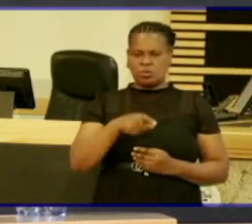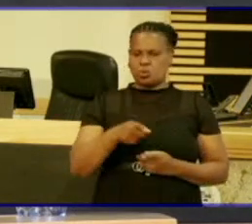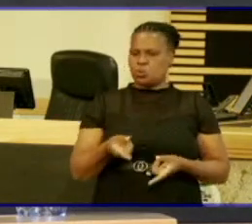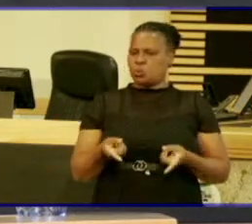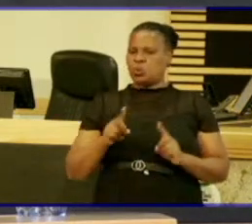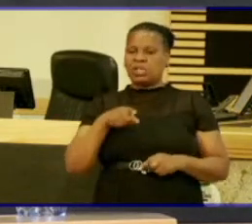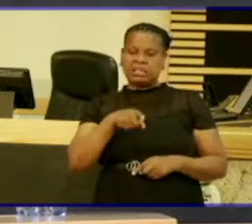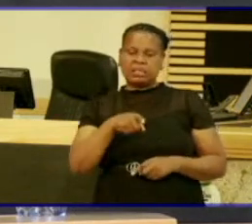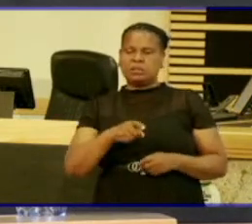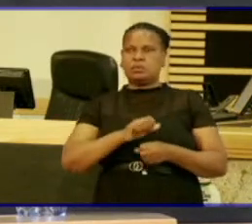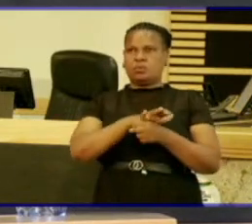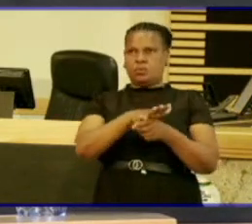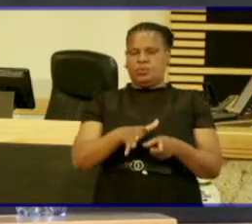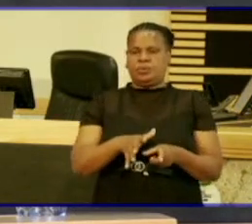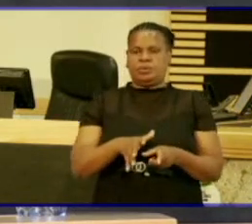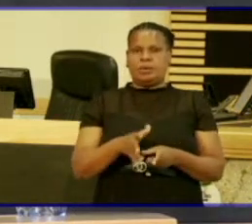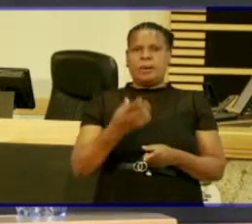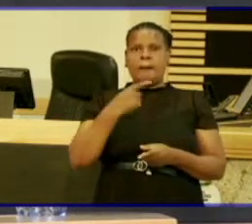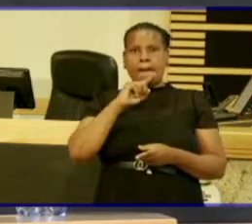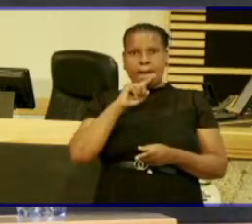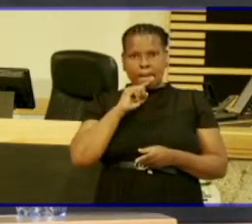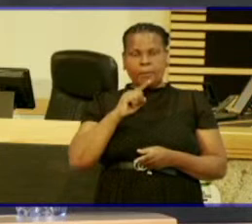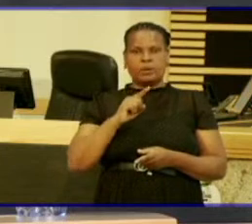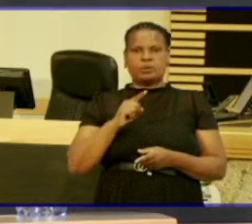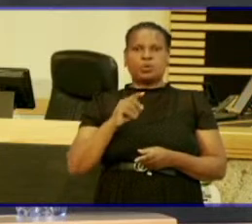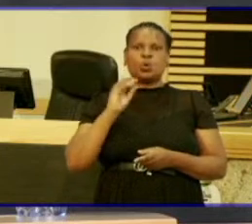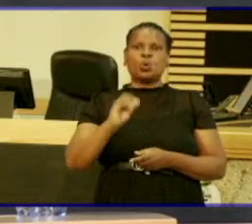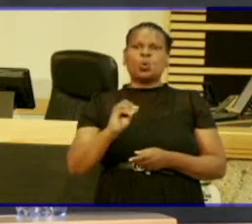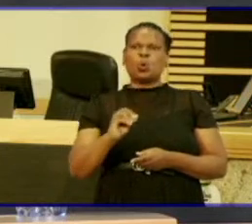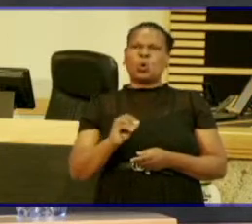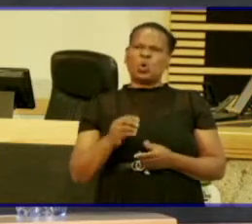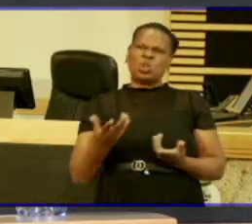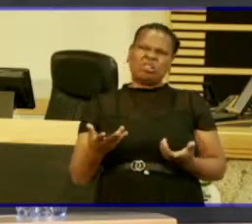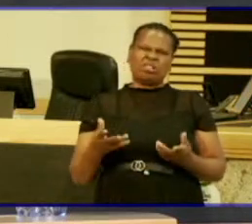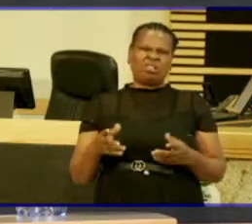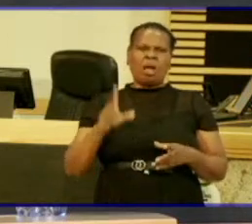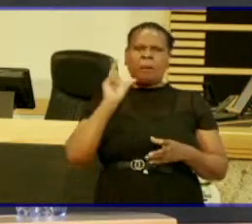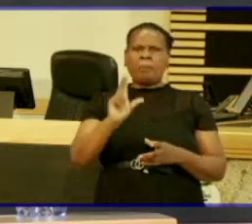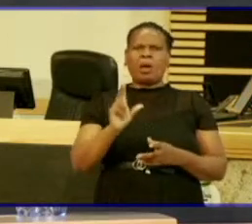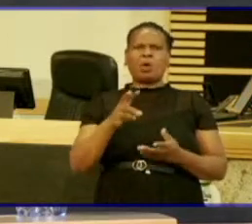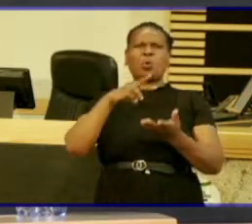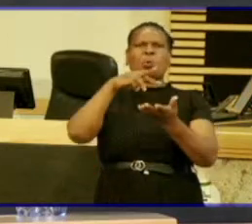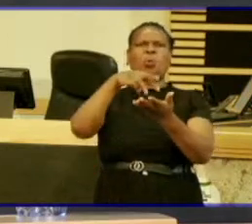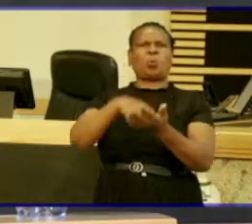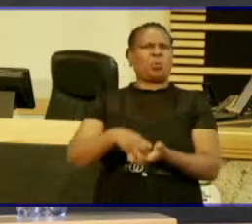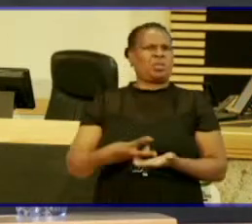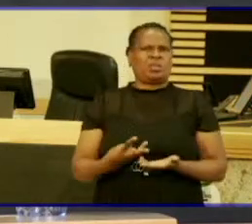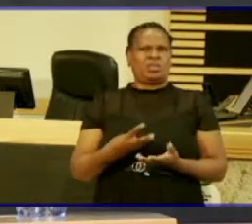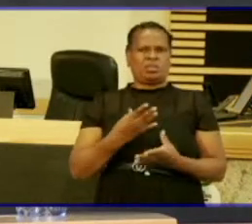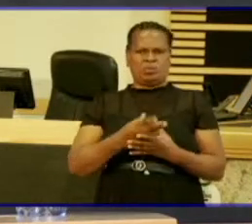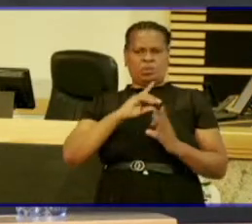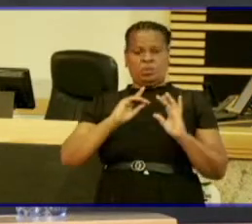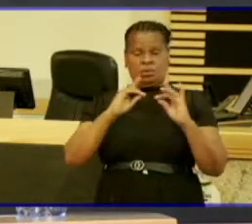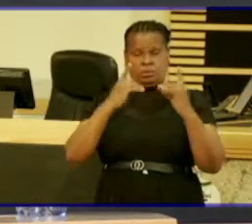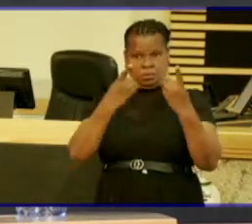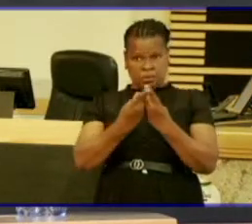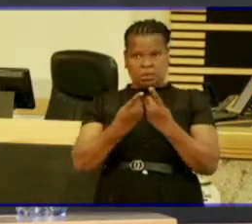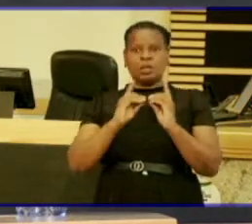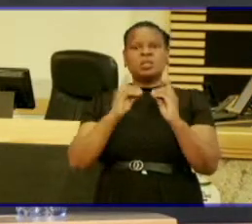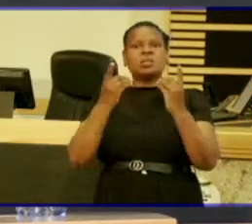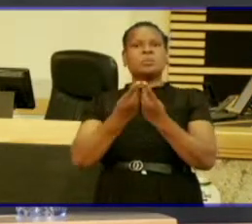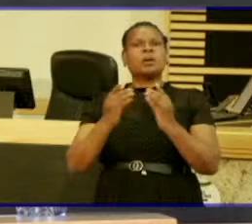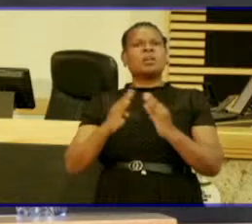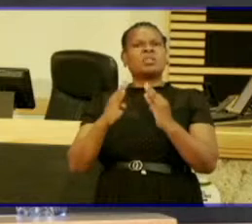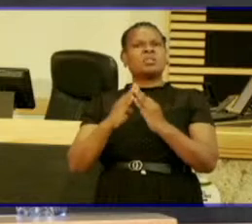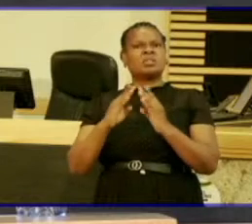COVID. Kodwa kukhona nobumpatha bobu athalala obubonakalayo kwela sebe. Si elasebe ke